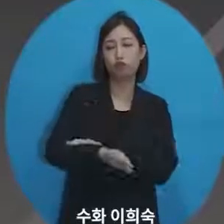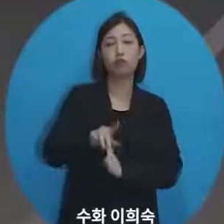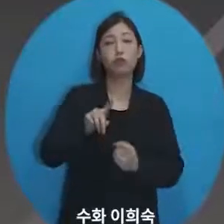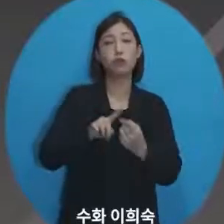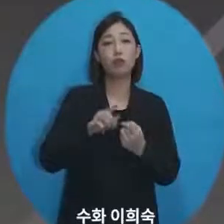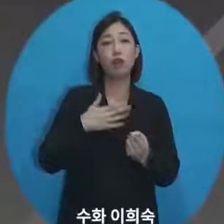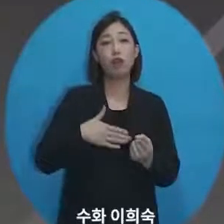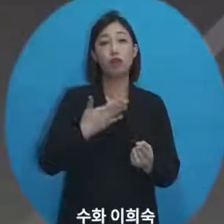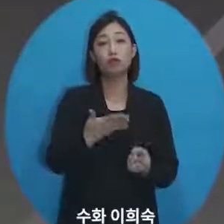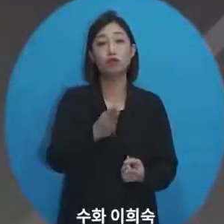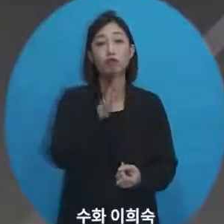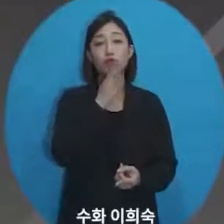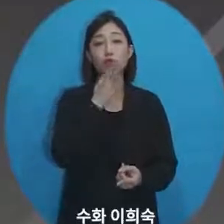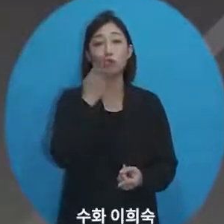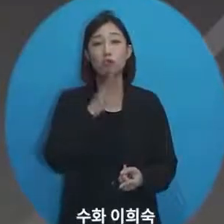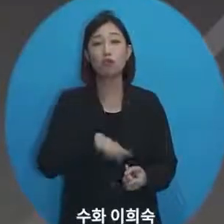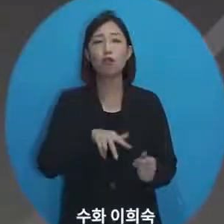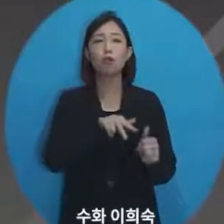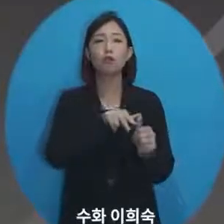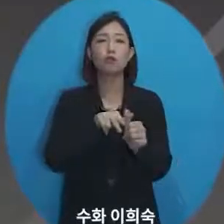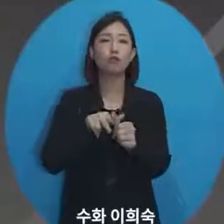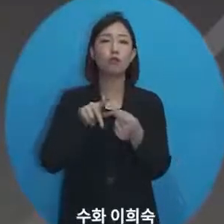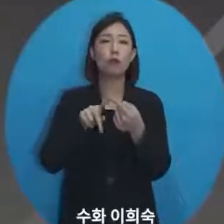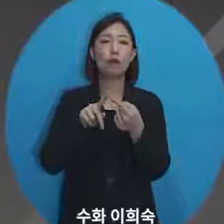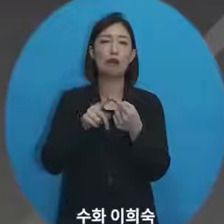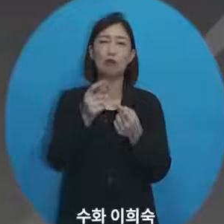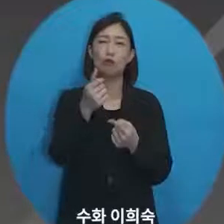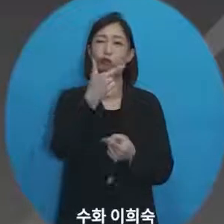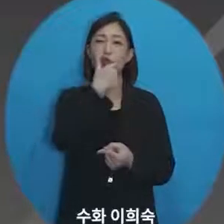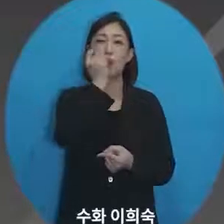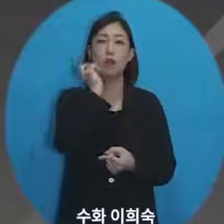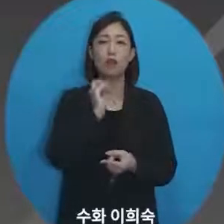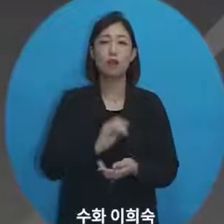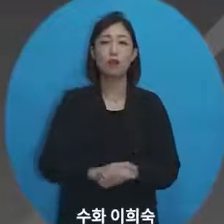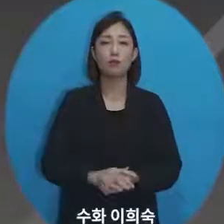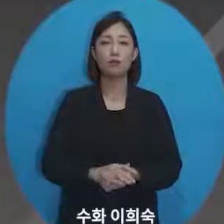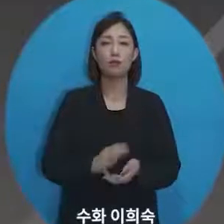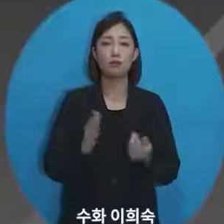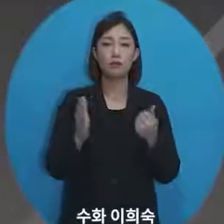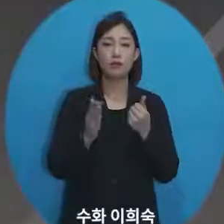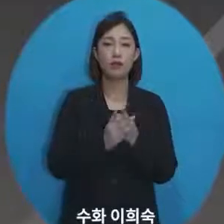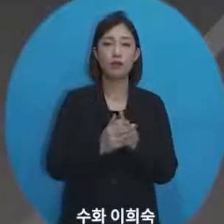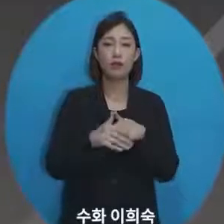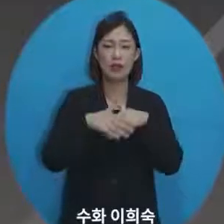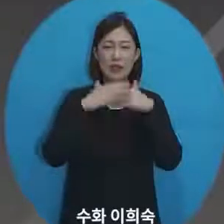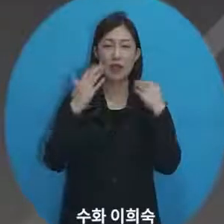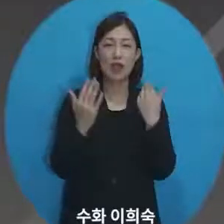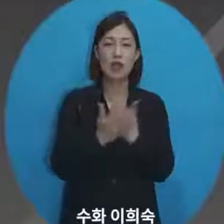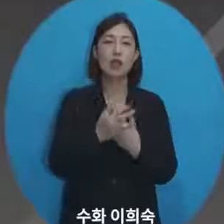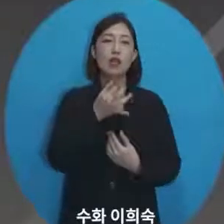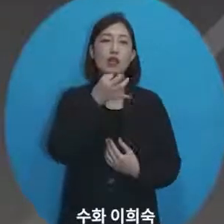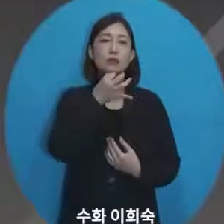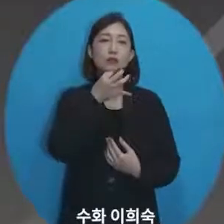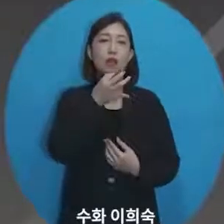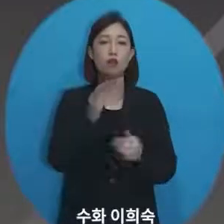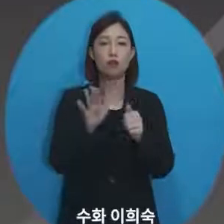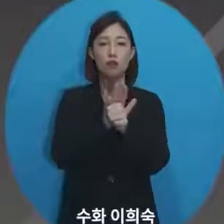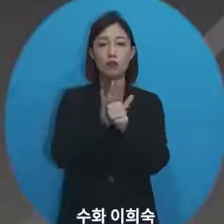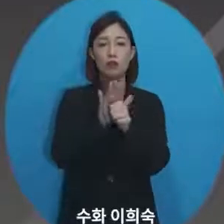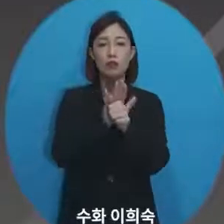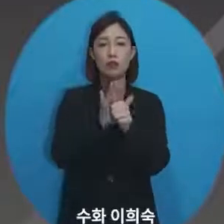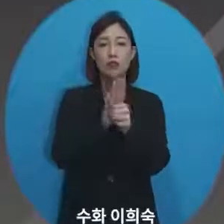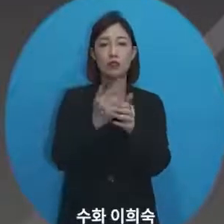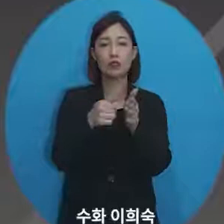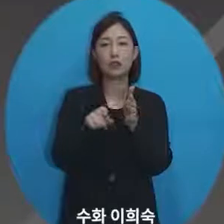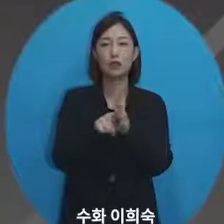갖고 있는데, 이런 부분에서 점자와 촉지도 그리고 음성, 다양한 안내들을 함께 활용을 했을